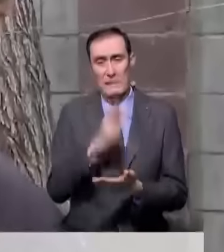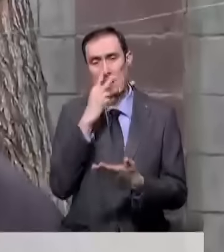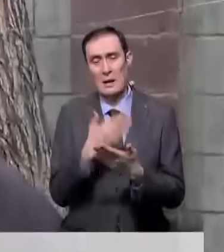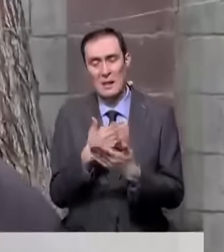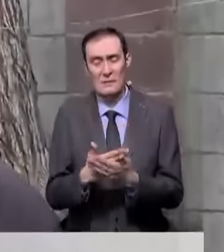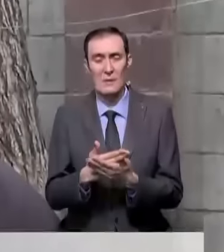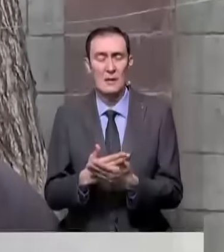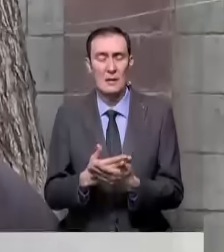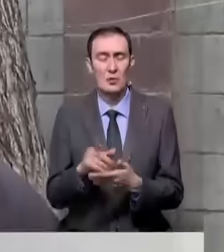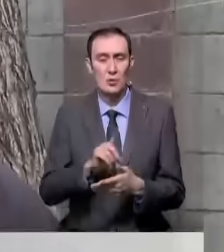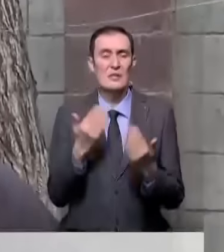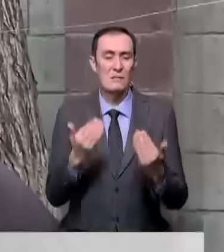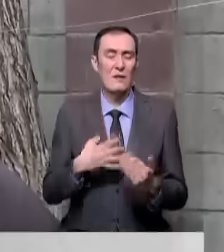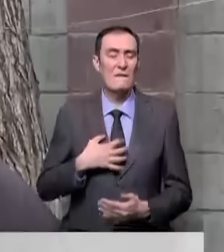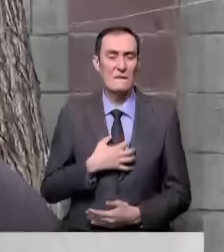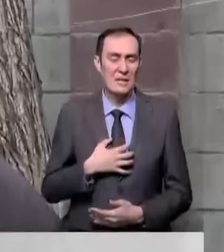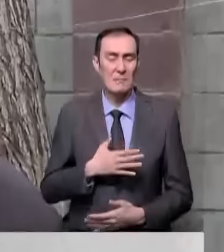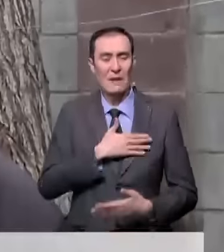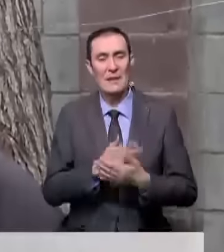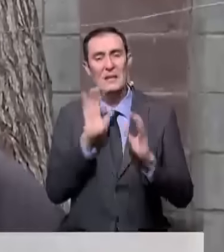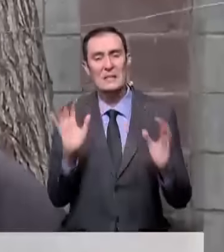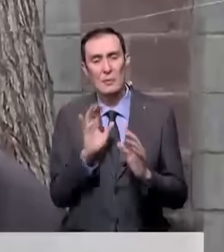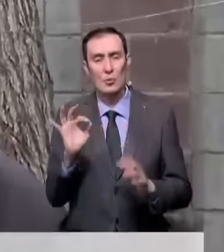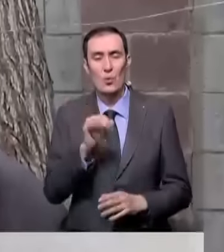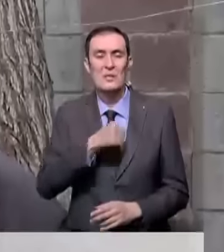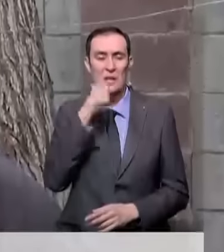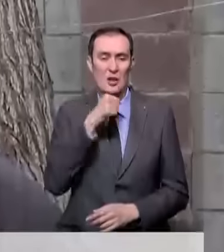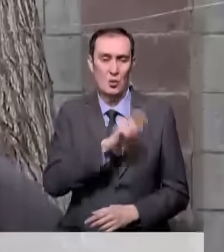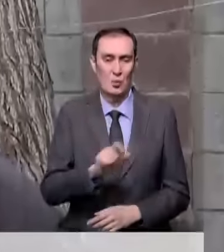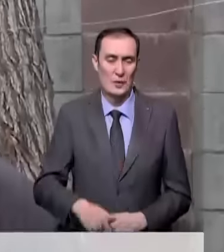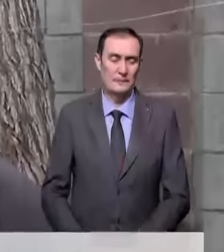показывать на своем примере, что сегодня важно проявлять заботу о старшем поколении.